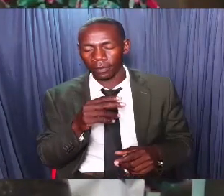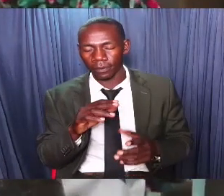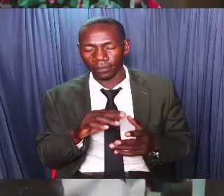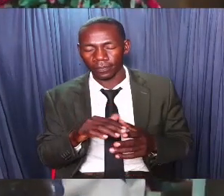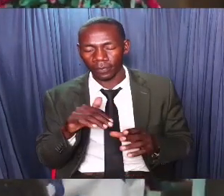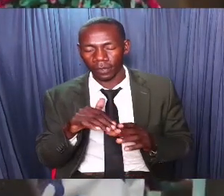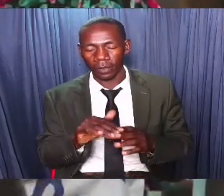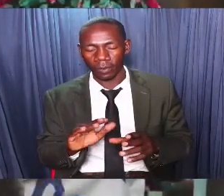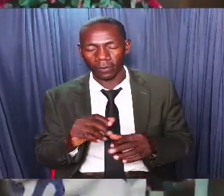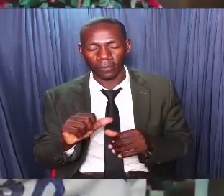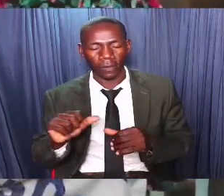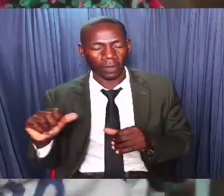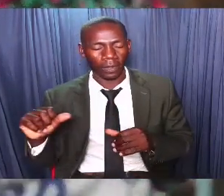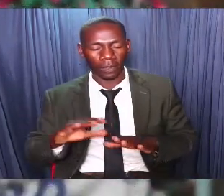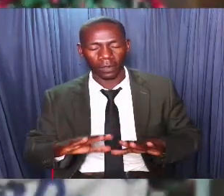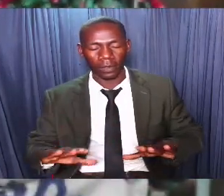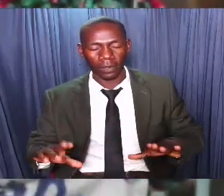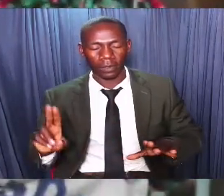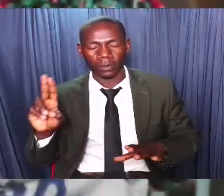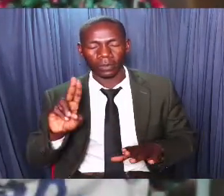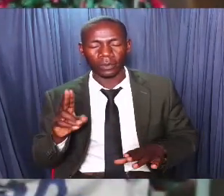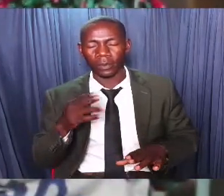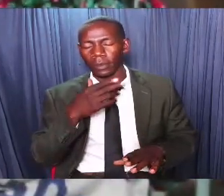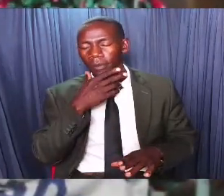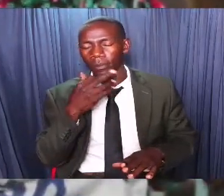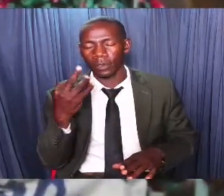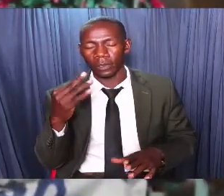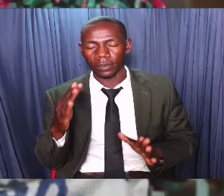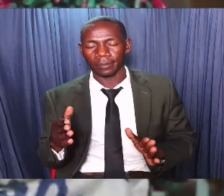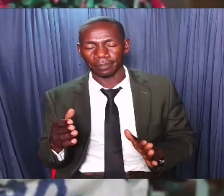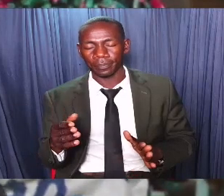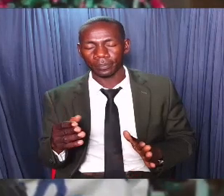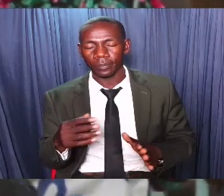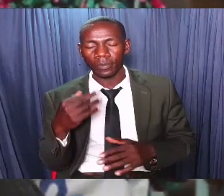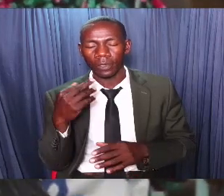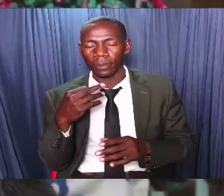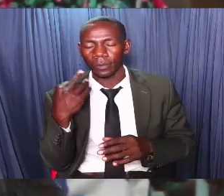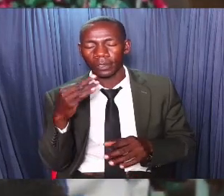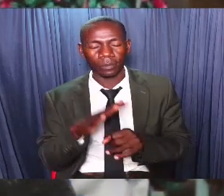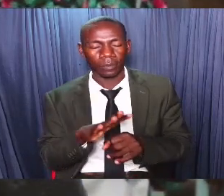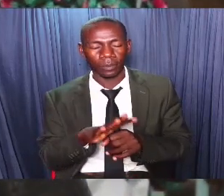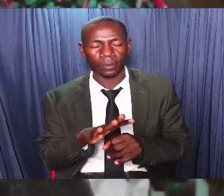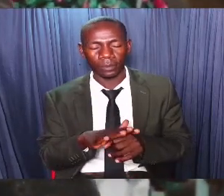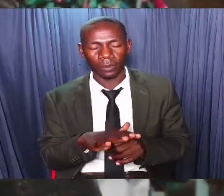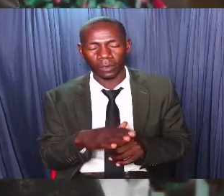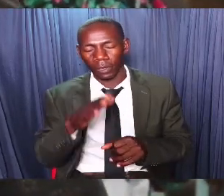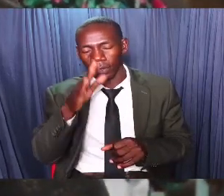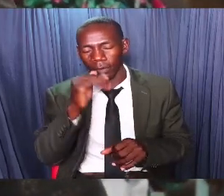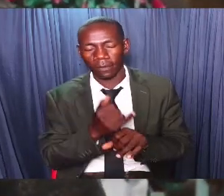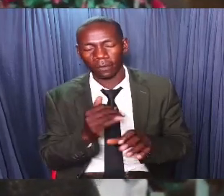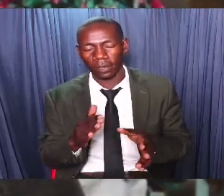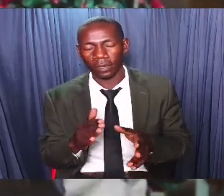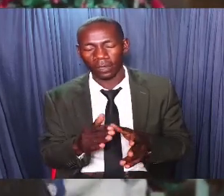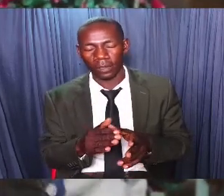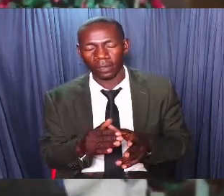tuko katika nchi ya mbali. Lakini umemtumia kinywa cha mtumishi wako. Umenena kwa fasaha mwingi. Mungu wa mantilishu liye